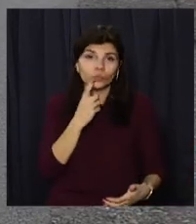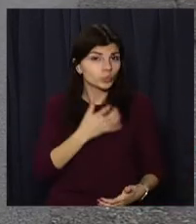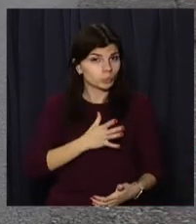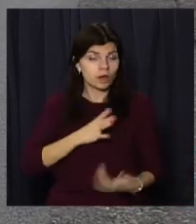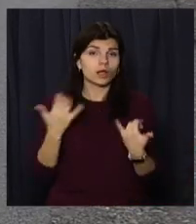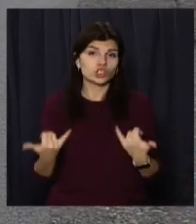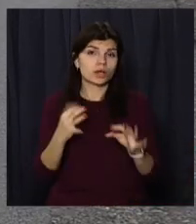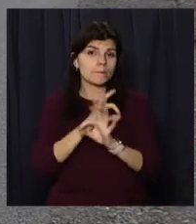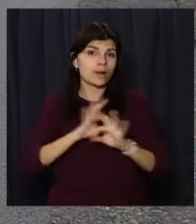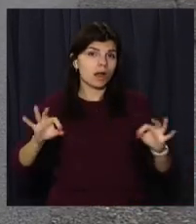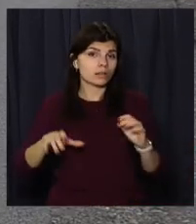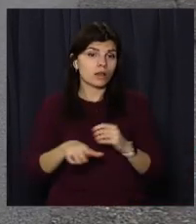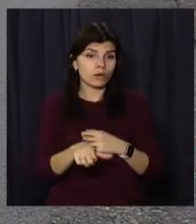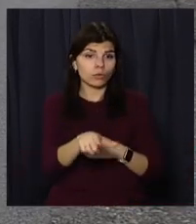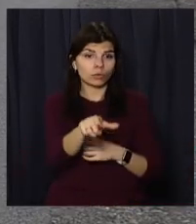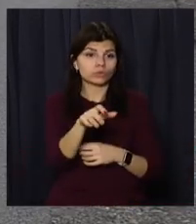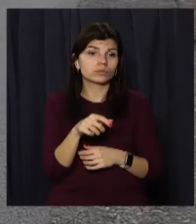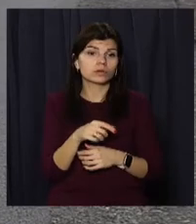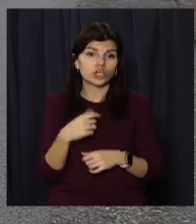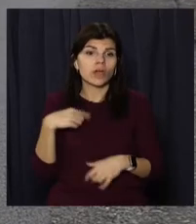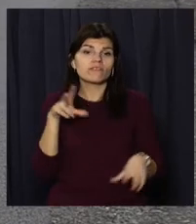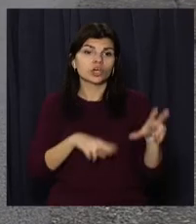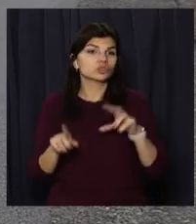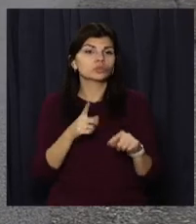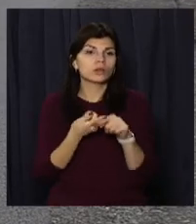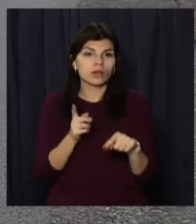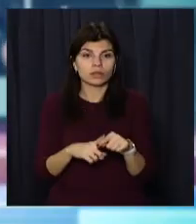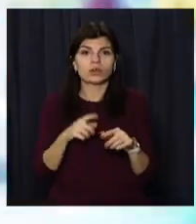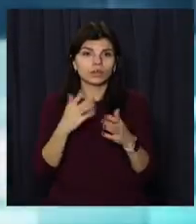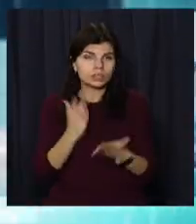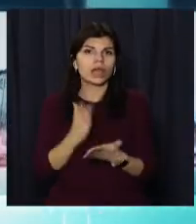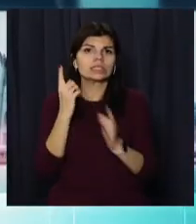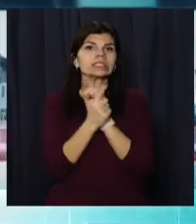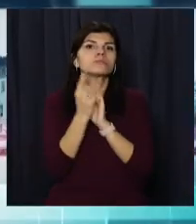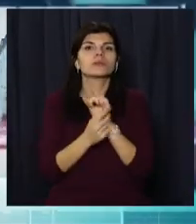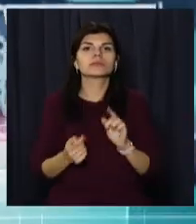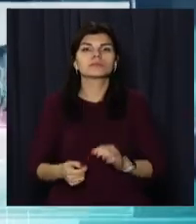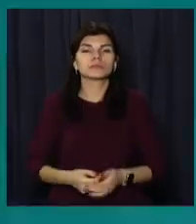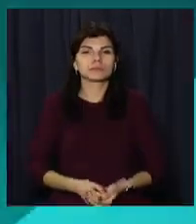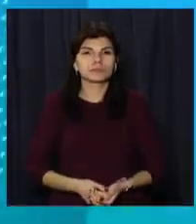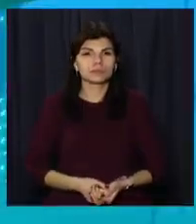таку прекрасну дорогу. І я вважаю, що це прорив.